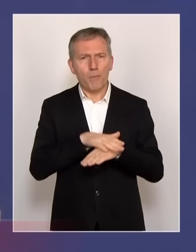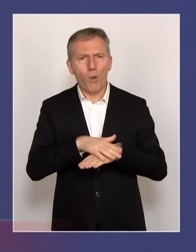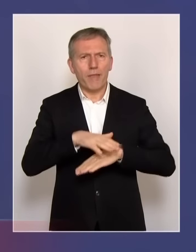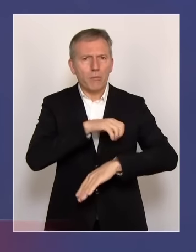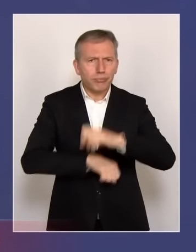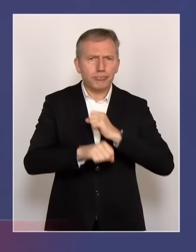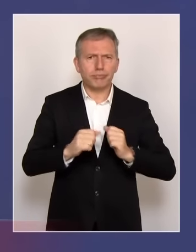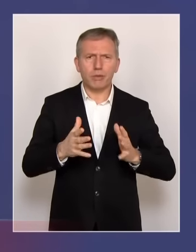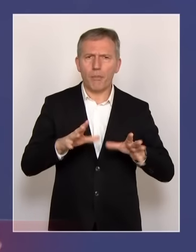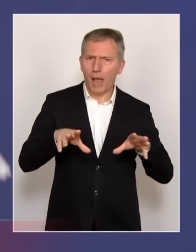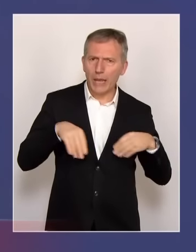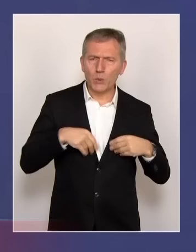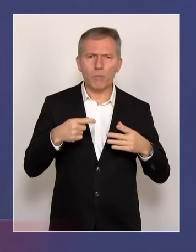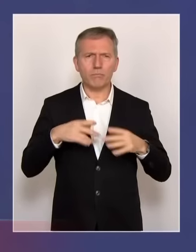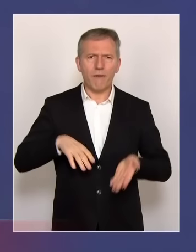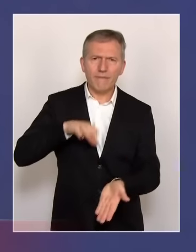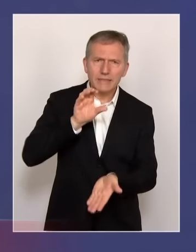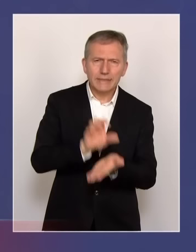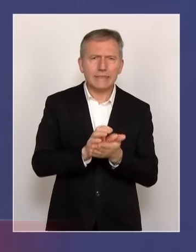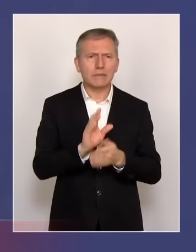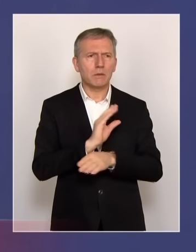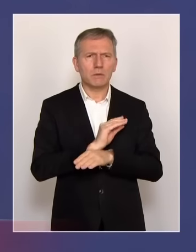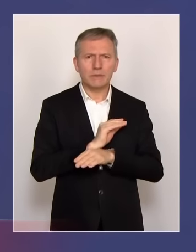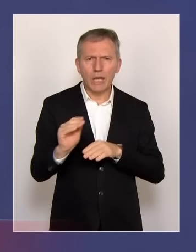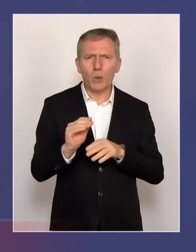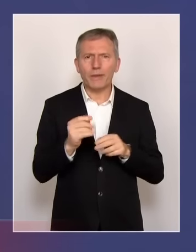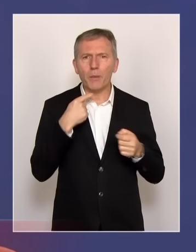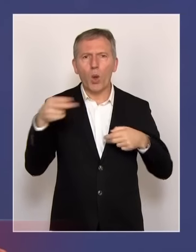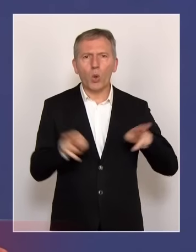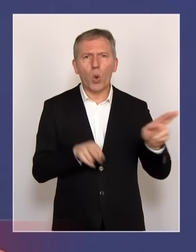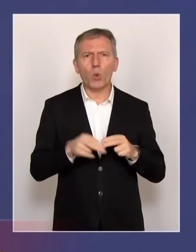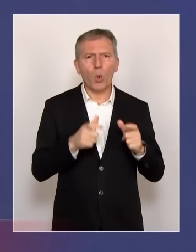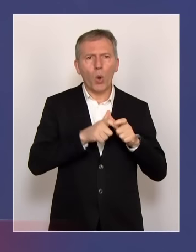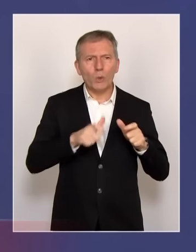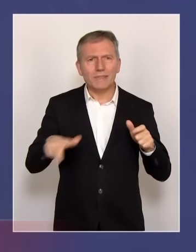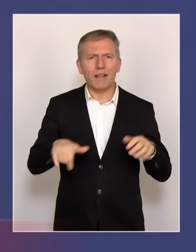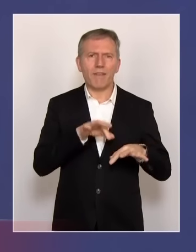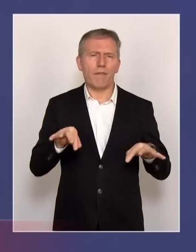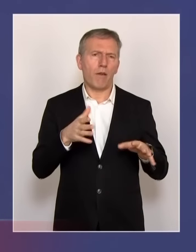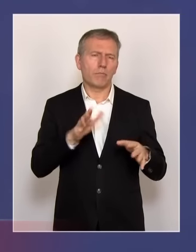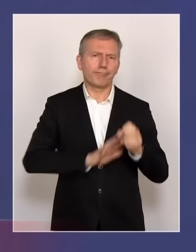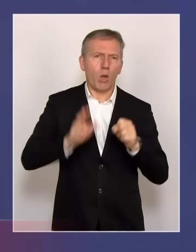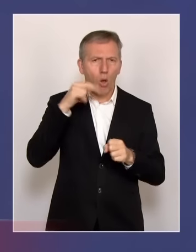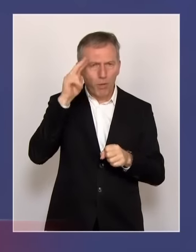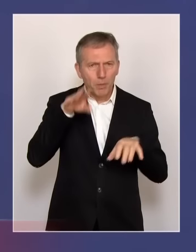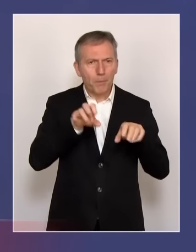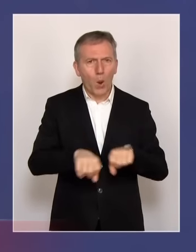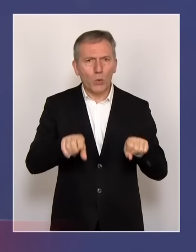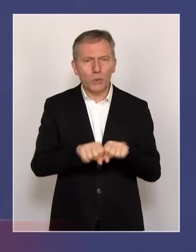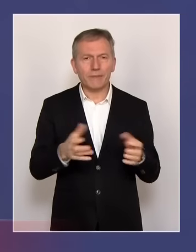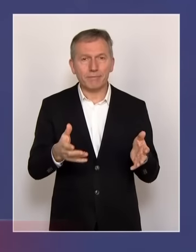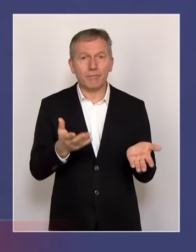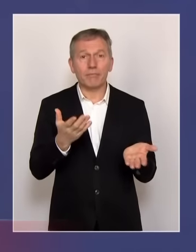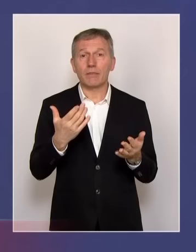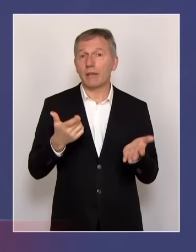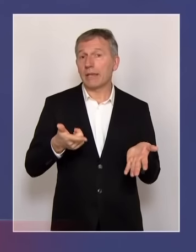'investissement, de sécurisation, de relocalisation, ce qui était inédit dans notre histoire contemporaine. Et depuis 7